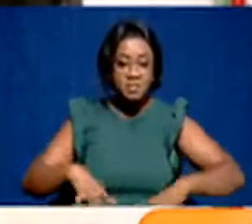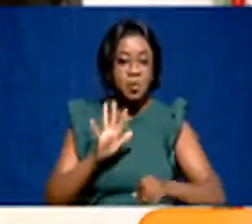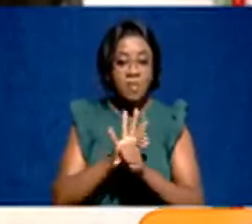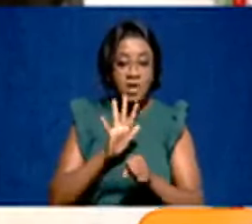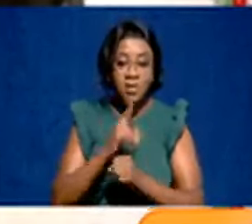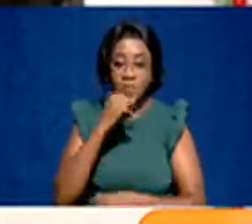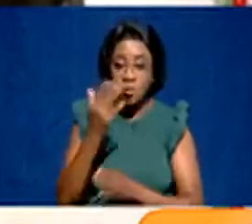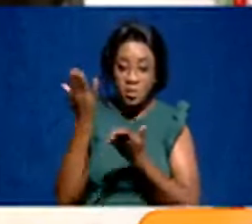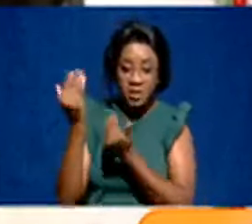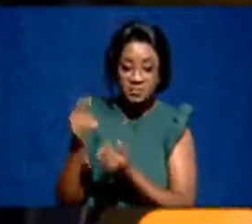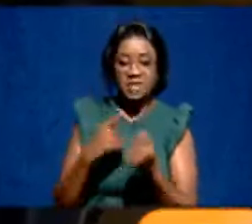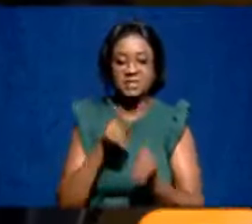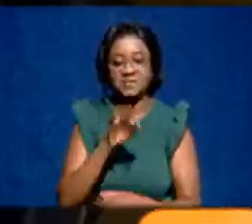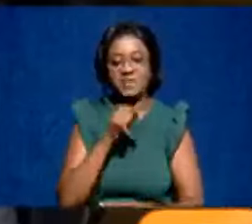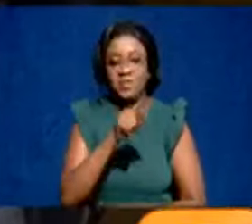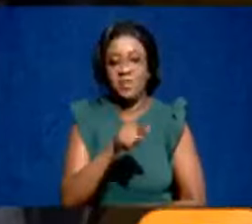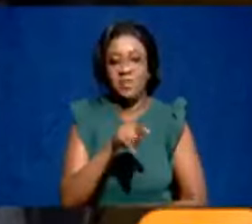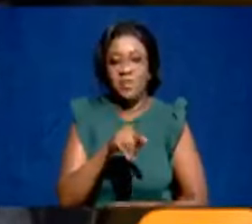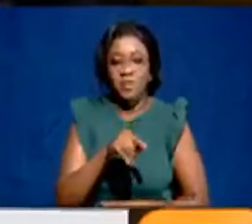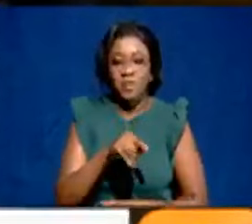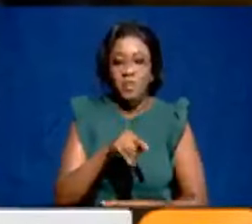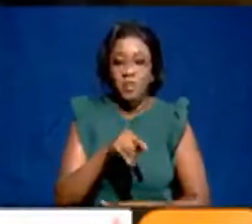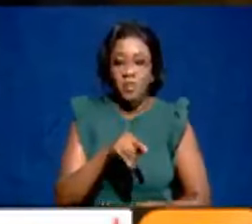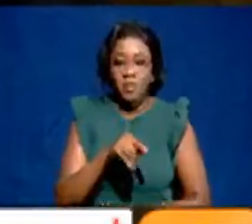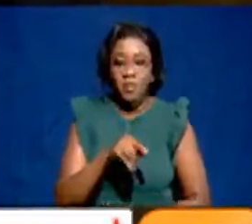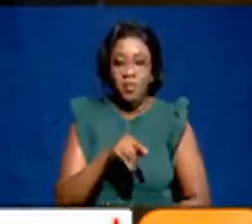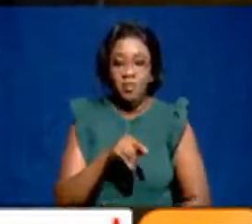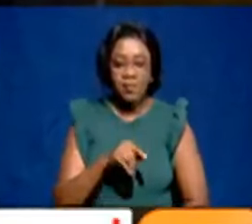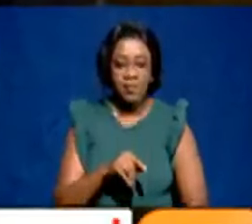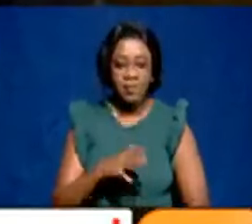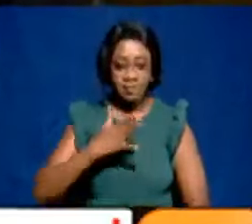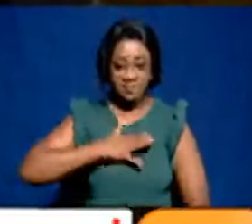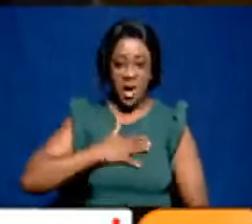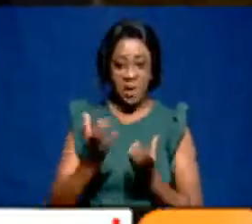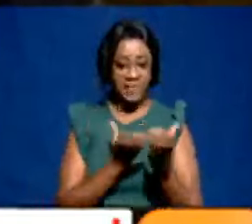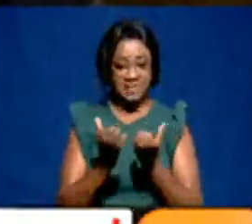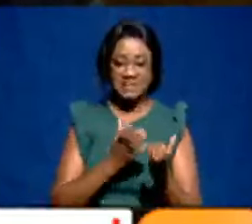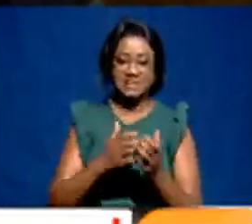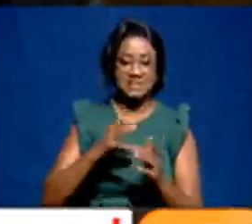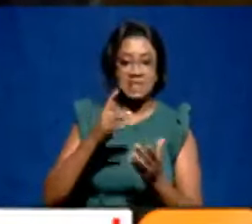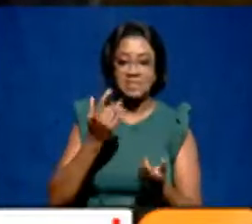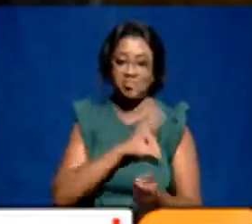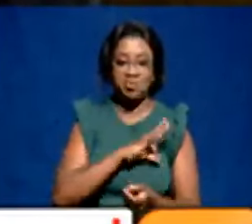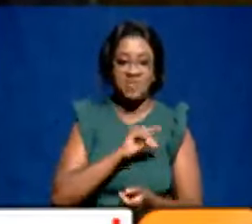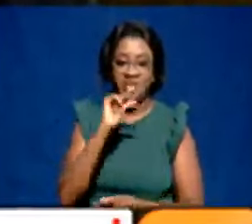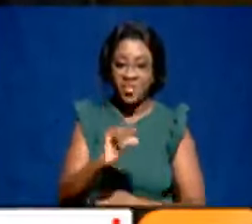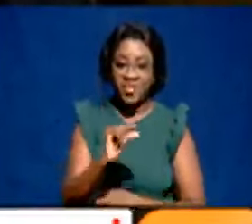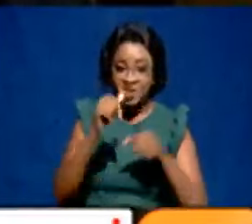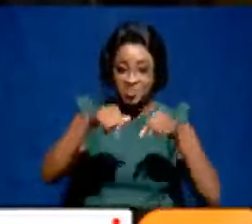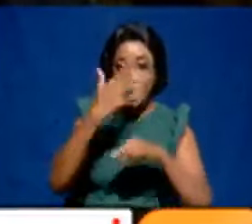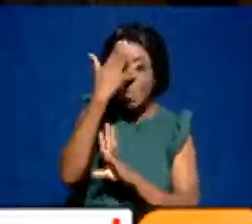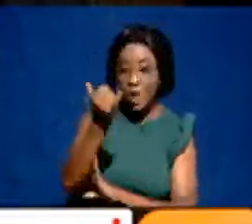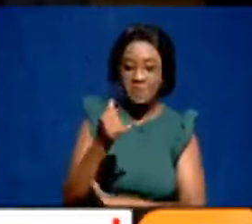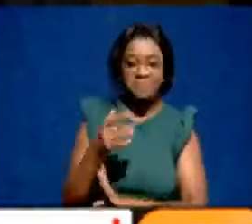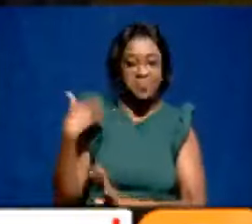hutegemea uuzaji vileo. Biashara iko chini sababu sana sana tumezoea jioni jioni ndio watu wanatoka kazi, ndio